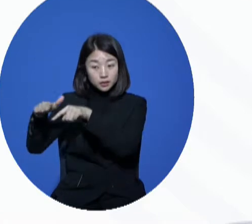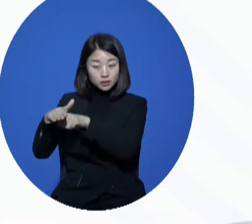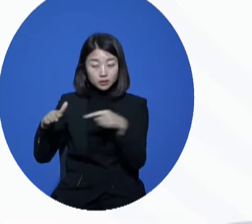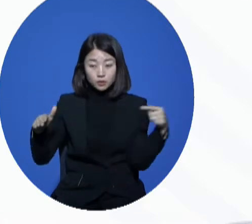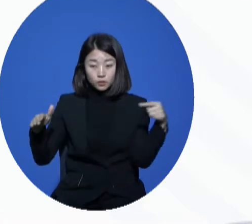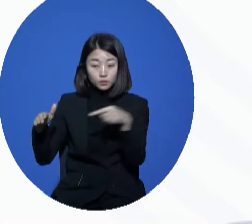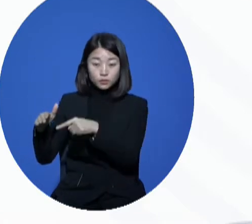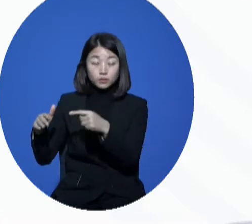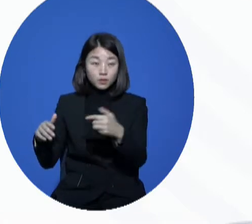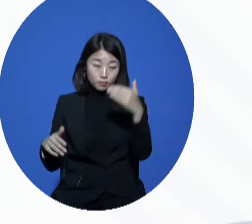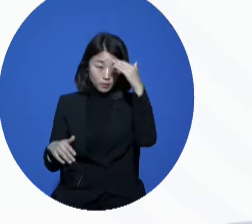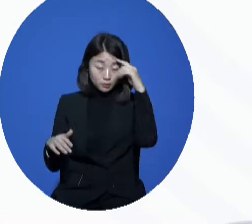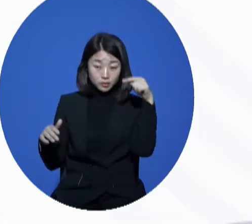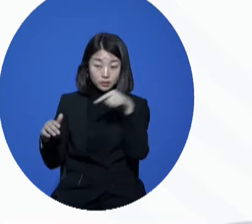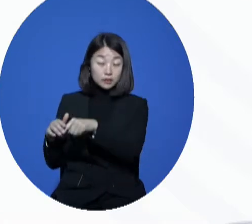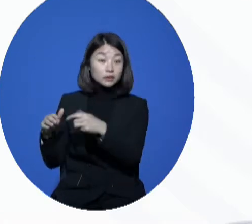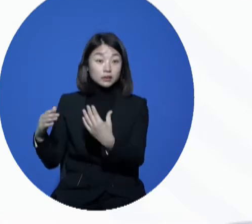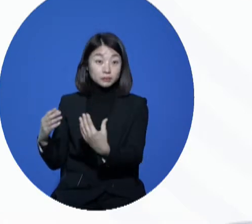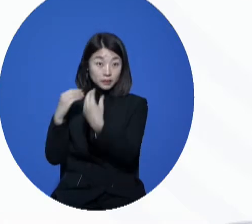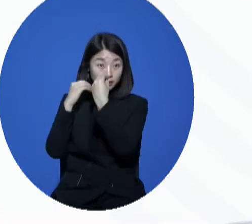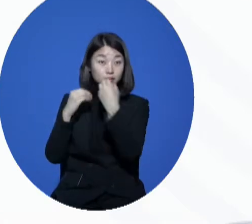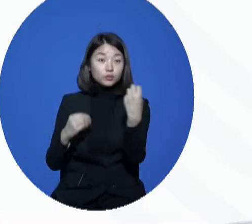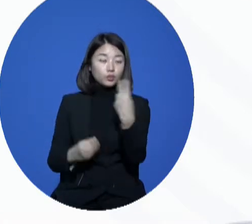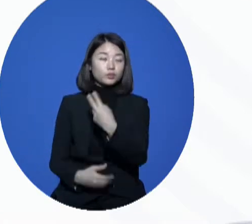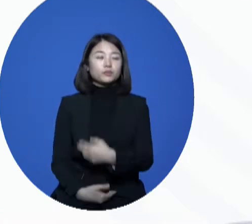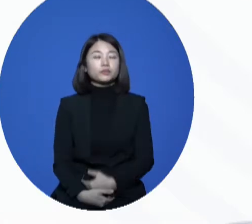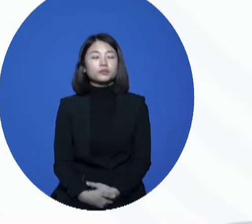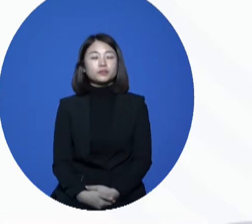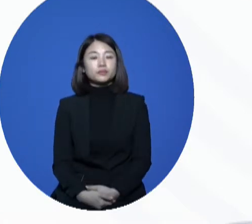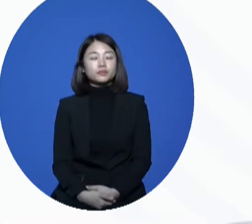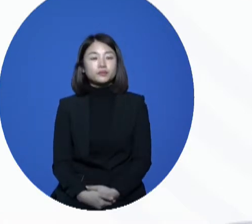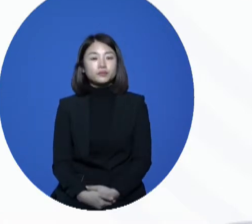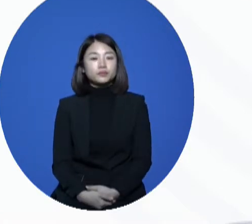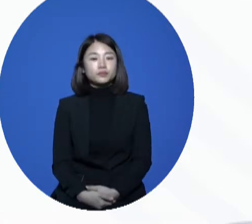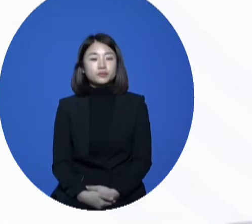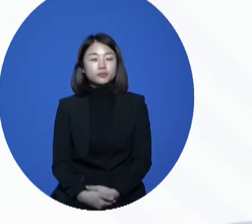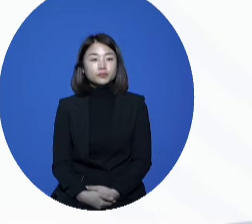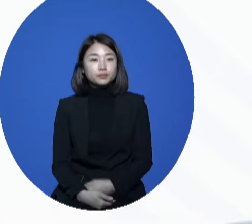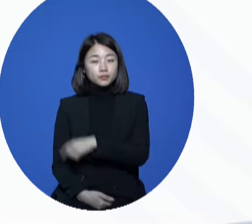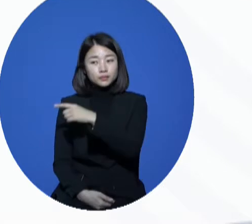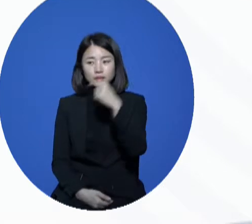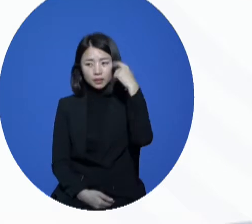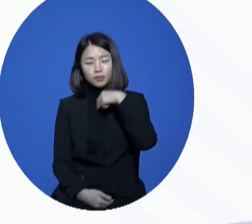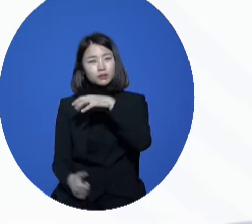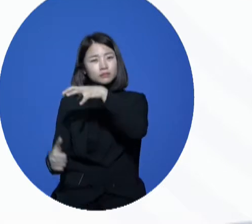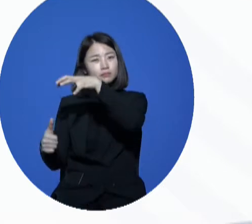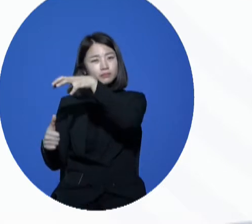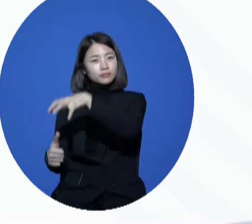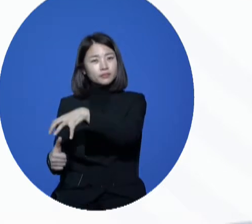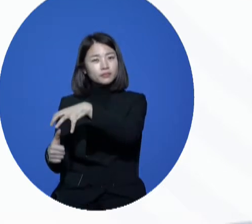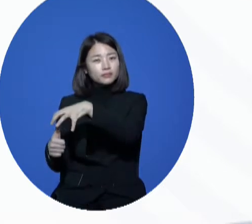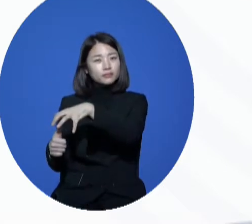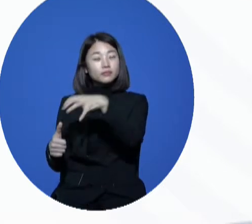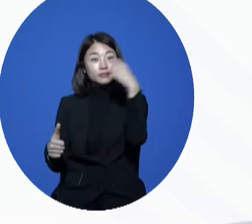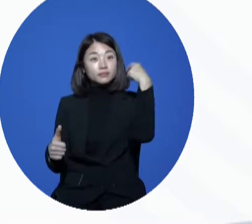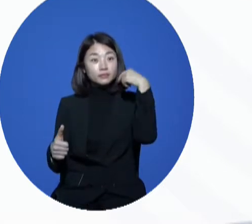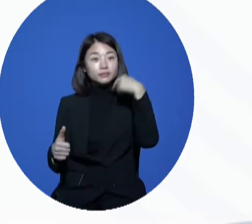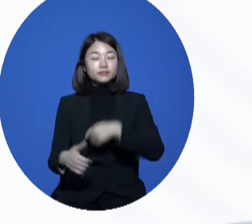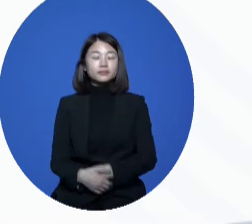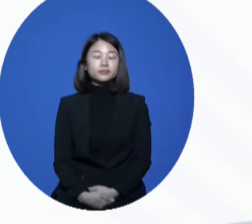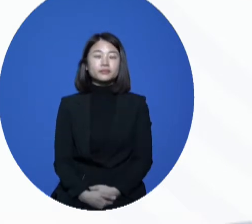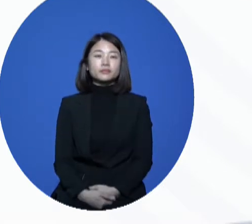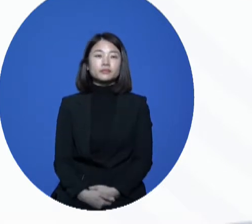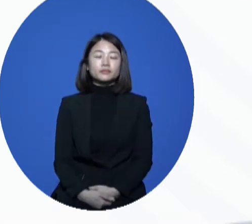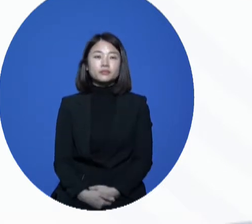방문이 금지되었습니다. 그래서 이러한 시설들이 봉쇄에 들어가게 되었습니다.